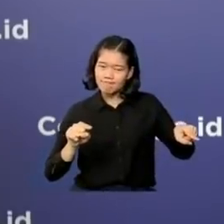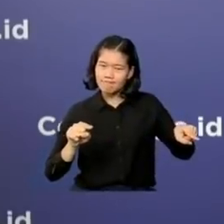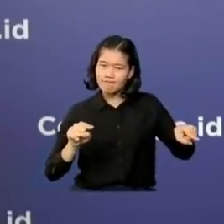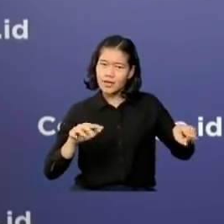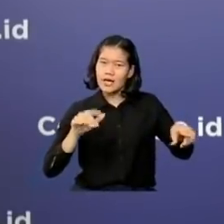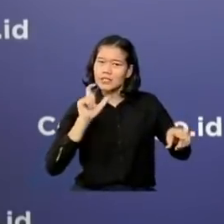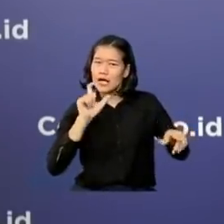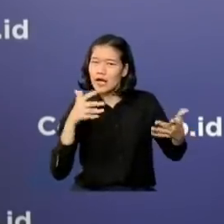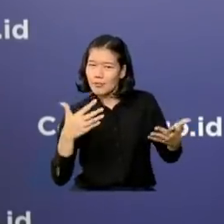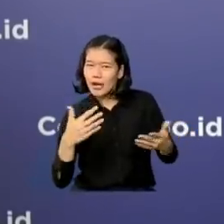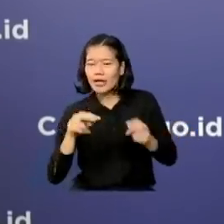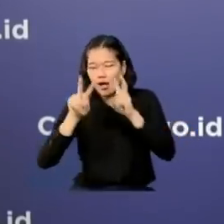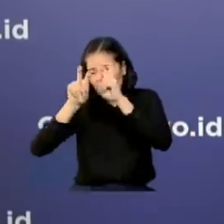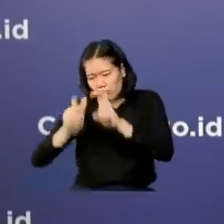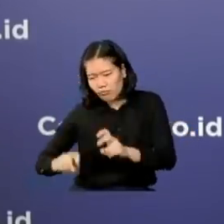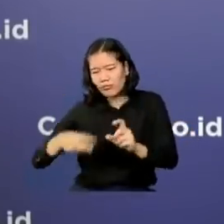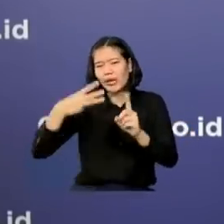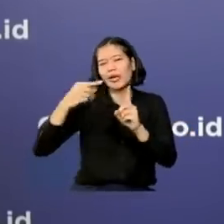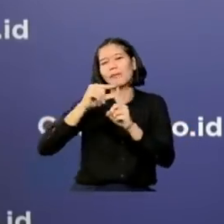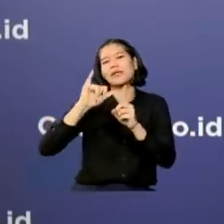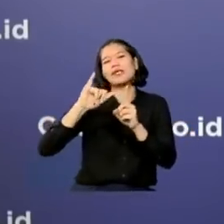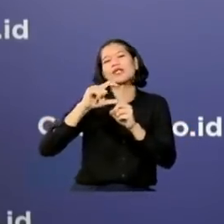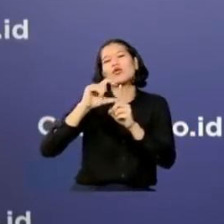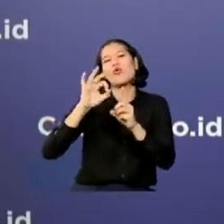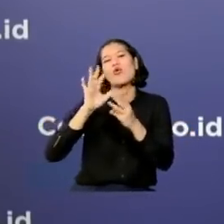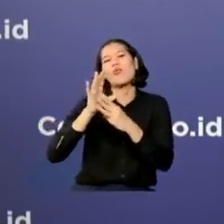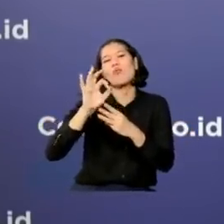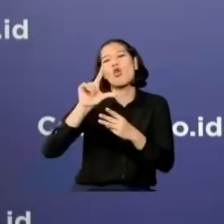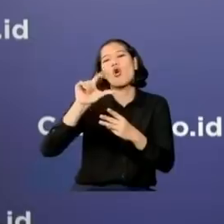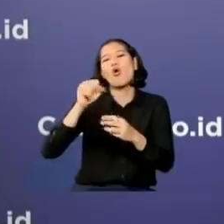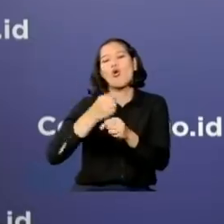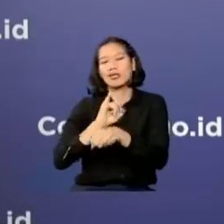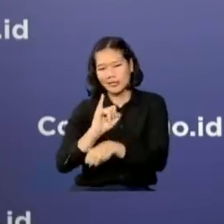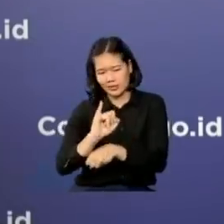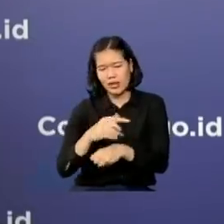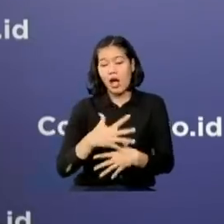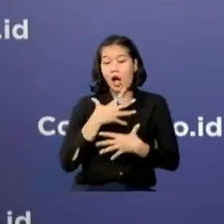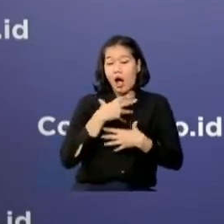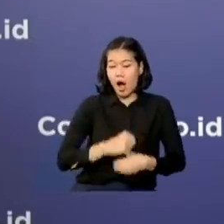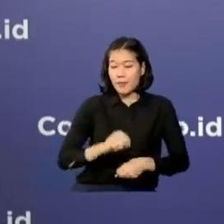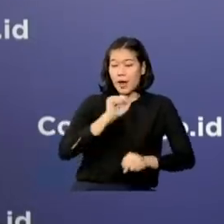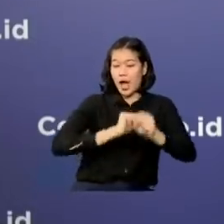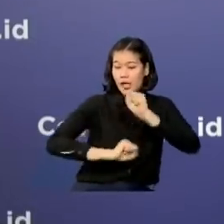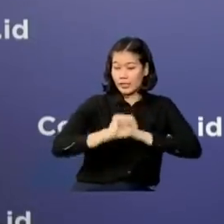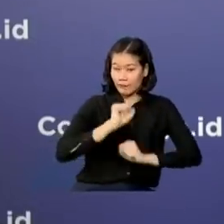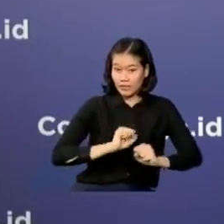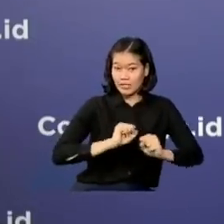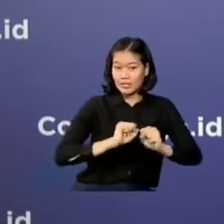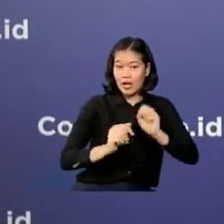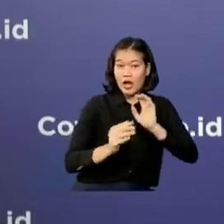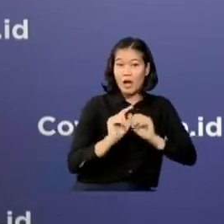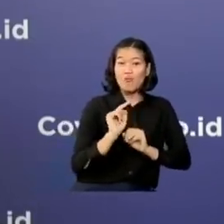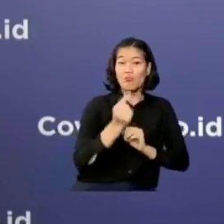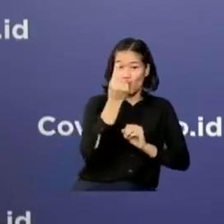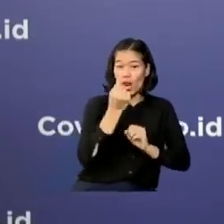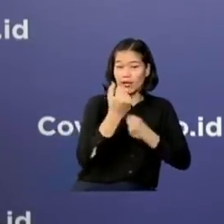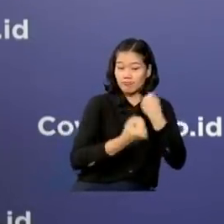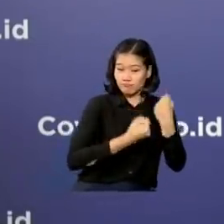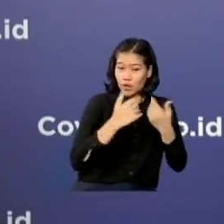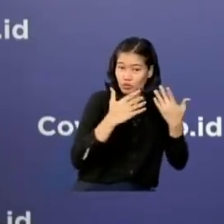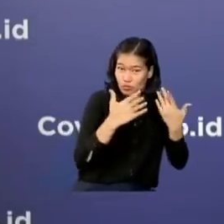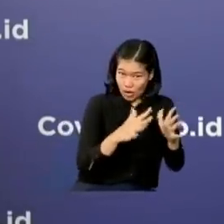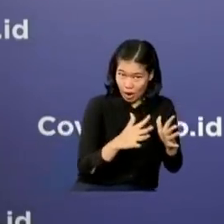kajian epidemiologi nya Ayo kita berharap bahwa aktivitas sosial yang sudah mulai dijalankan secara